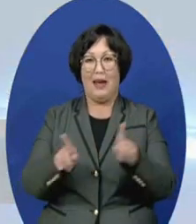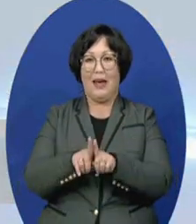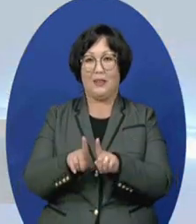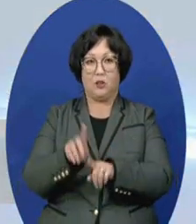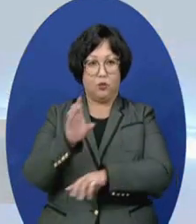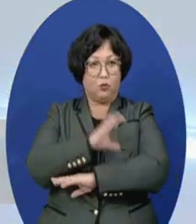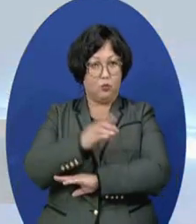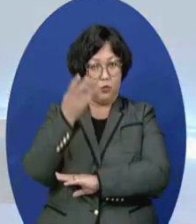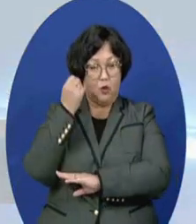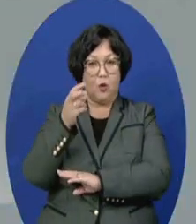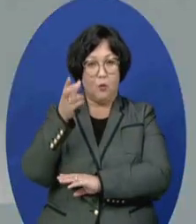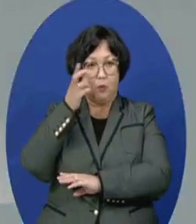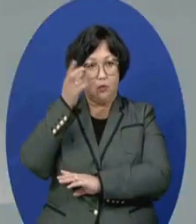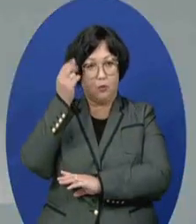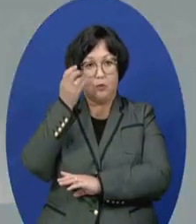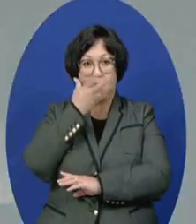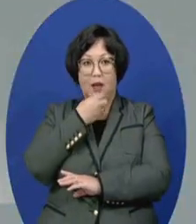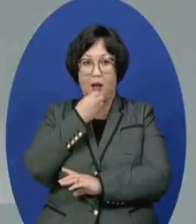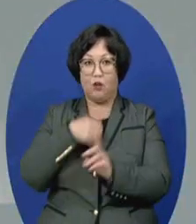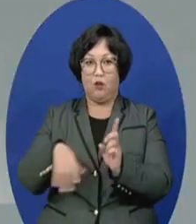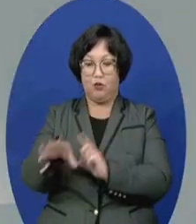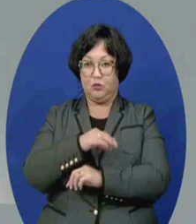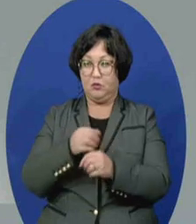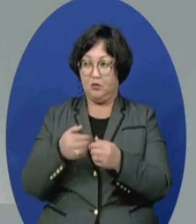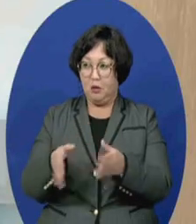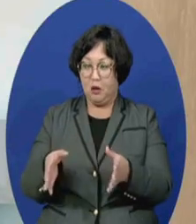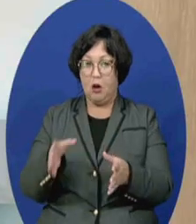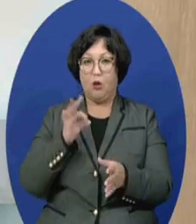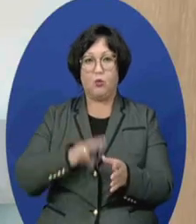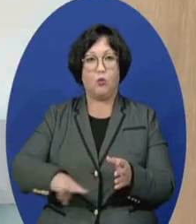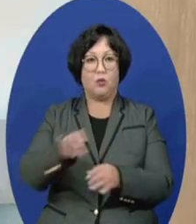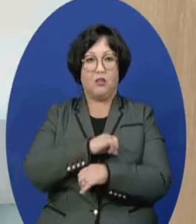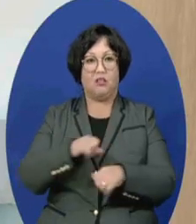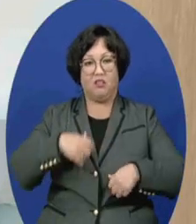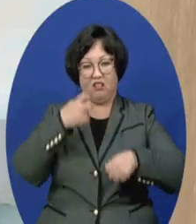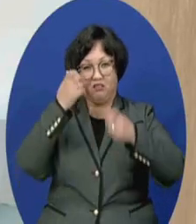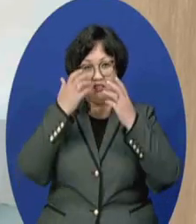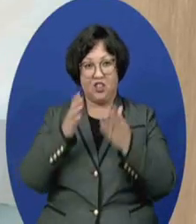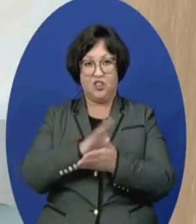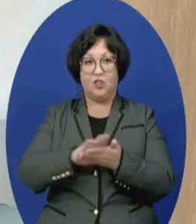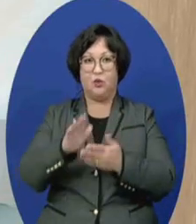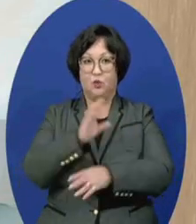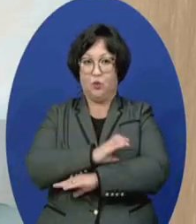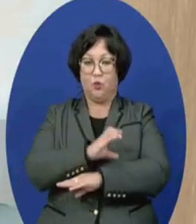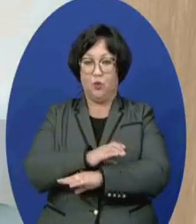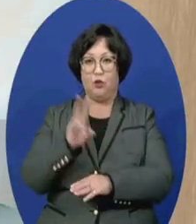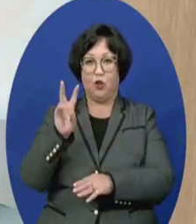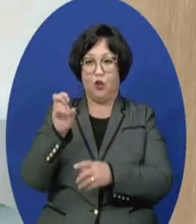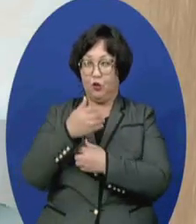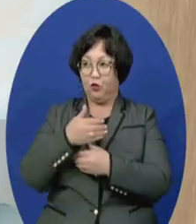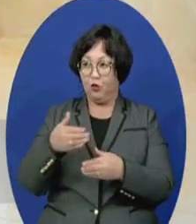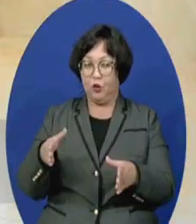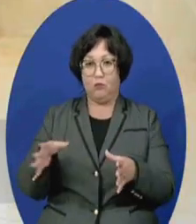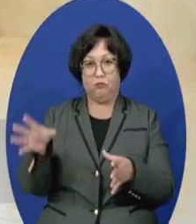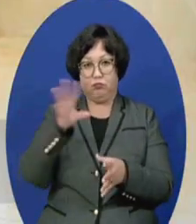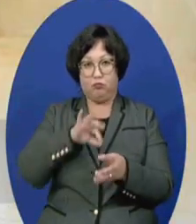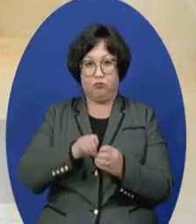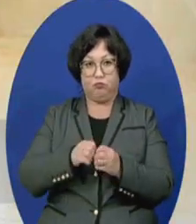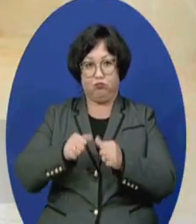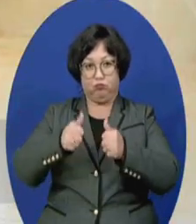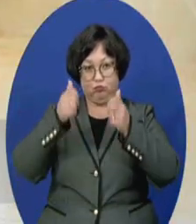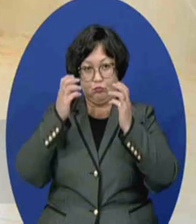орчинд боловсрал эзэмших болж байгаад орон нутгийн иргэд талархаж байна. Шинэ сургуулийн тухайд ариун цэврийн байгууламжийг зохицоор нь шийдэж